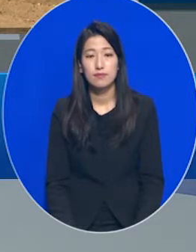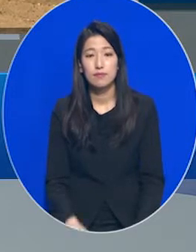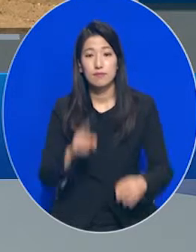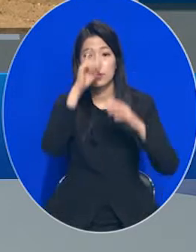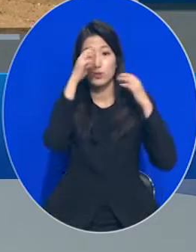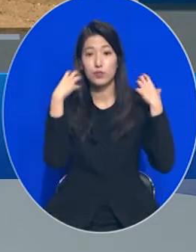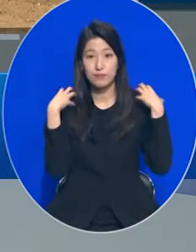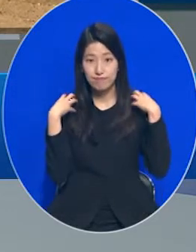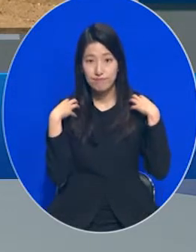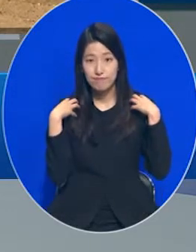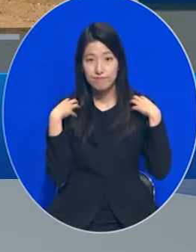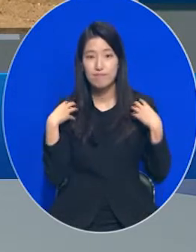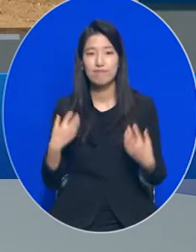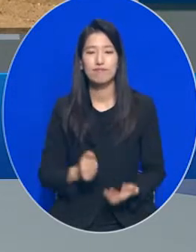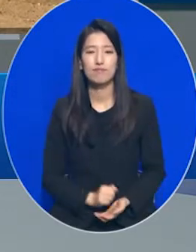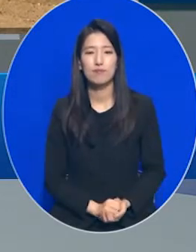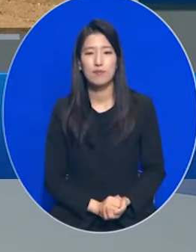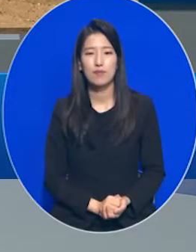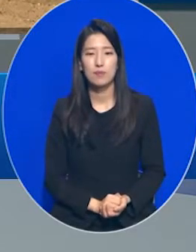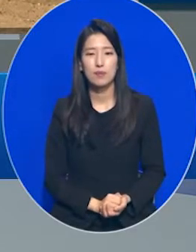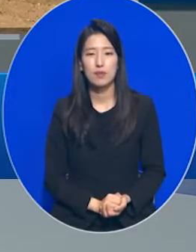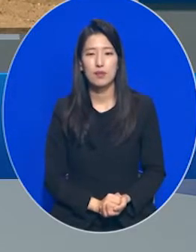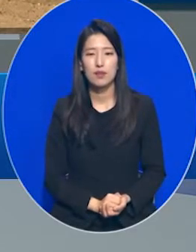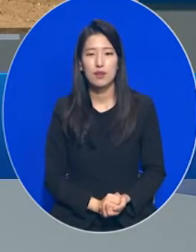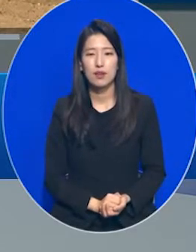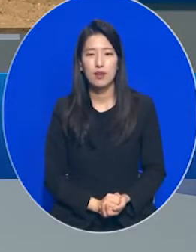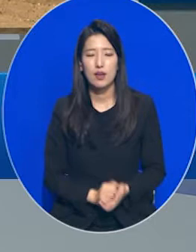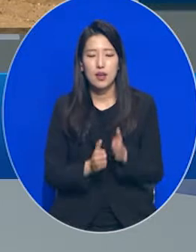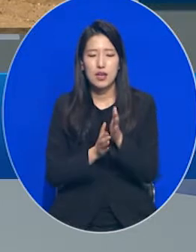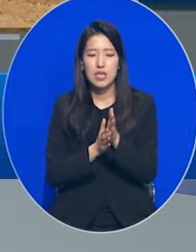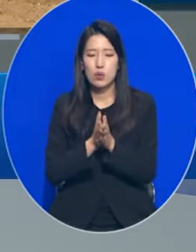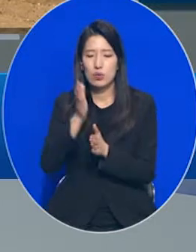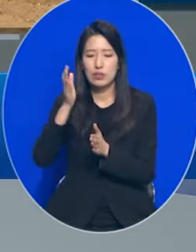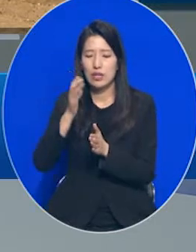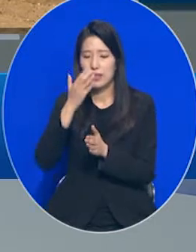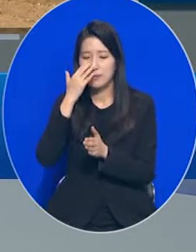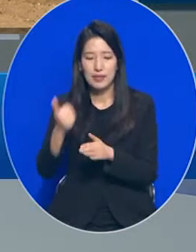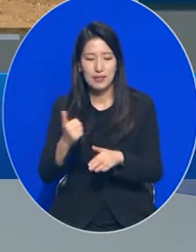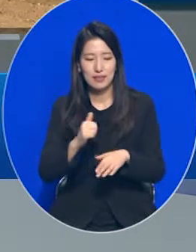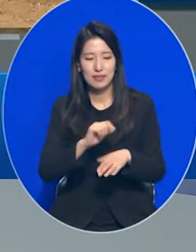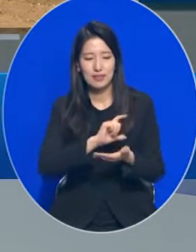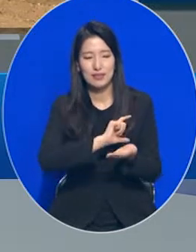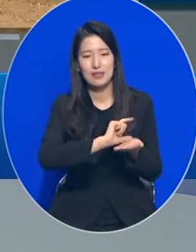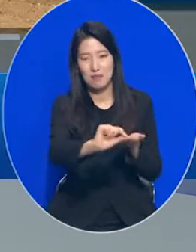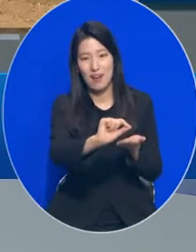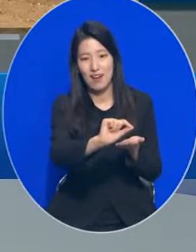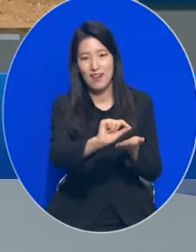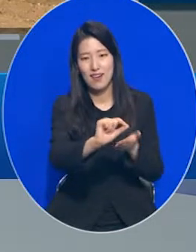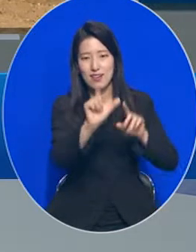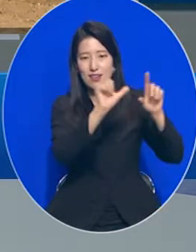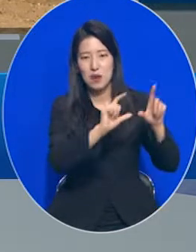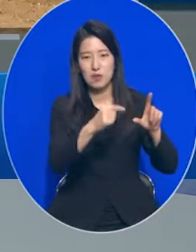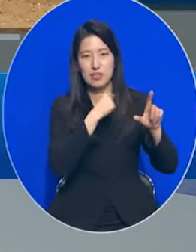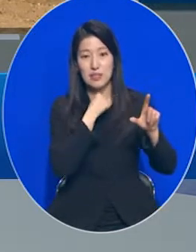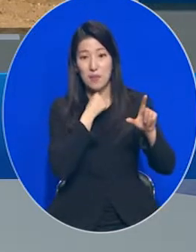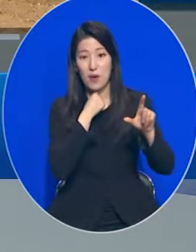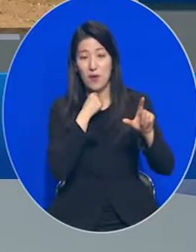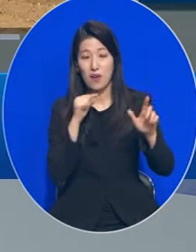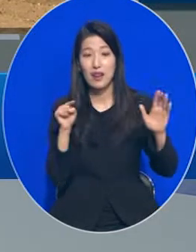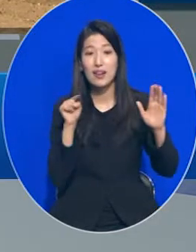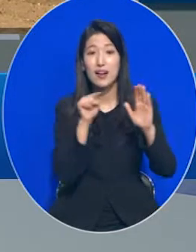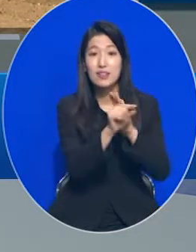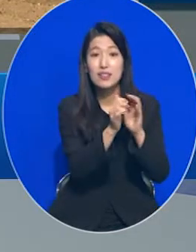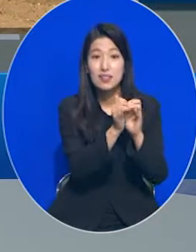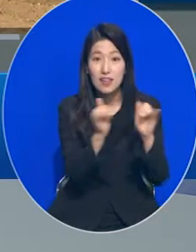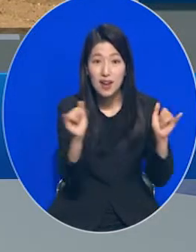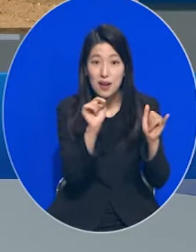정부가 올해 귀농 귀촌 정책에 역대 최대 규모인 342억 원을 투입합니다. 6개월 동안